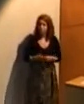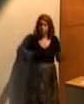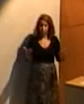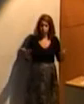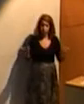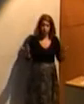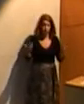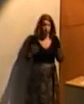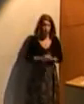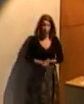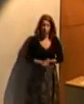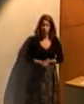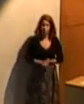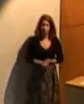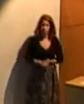pas